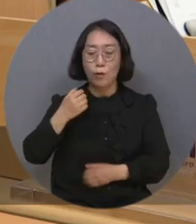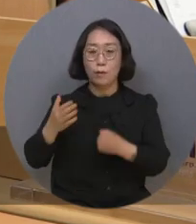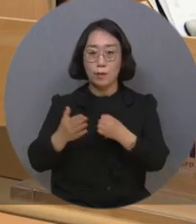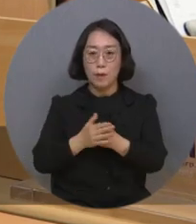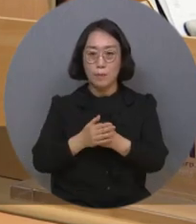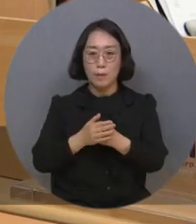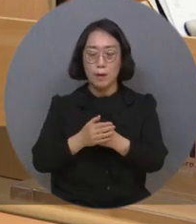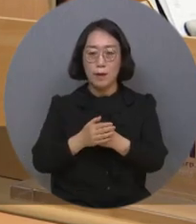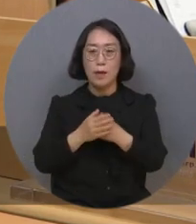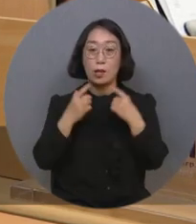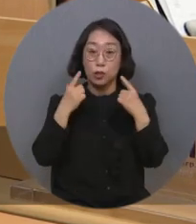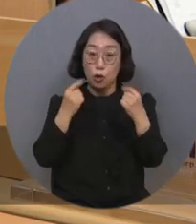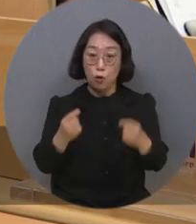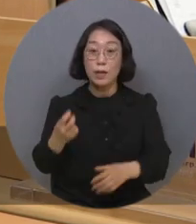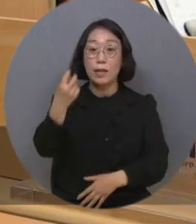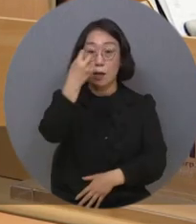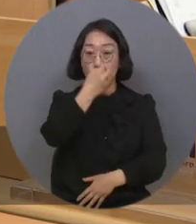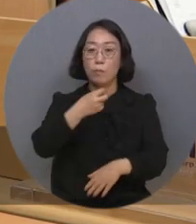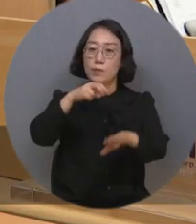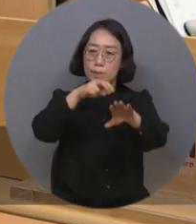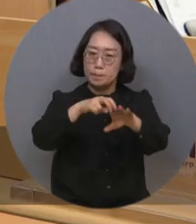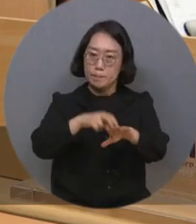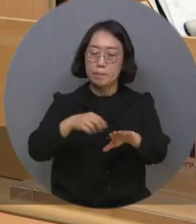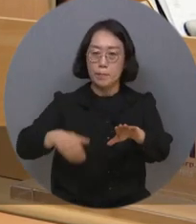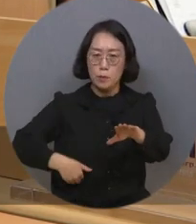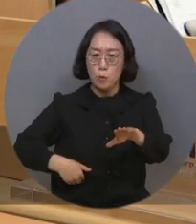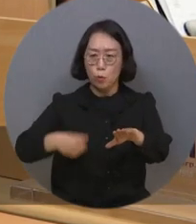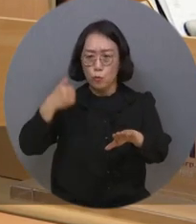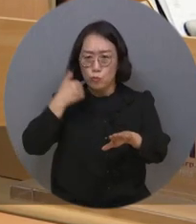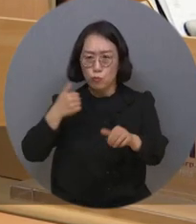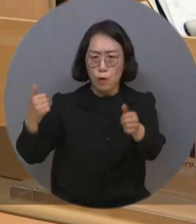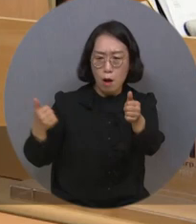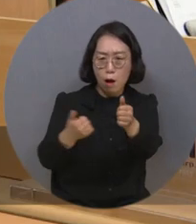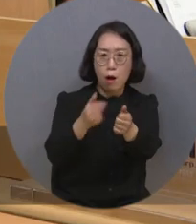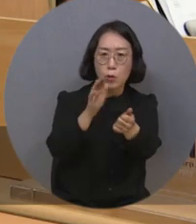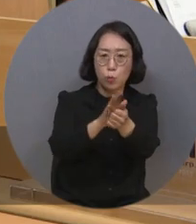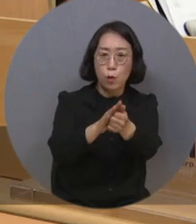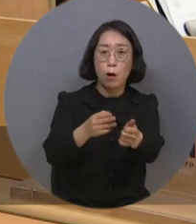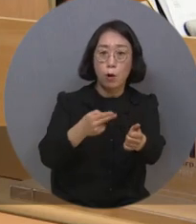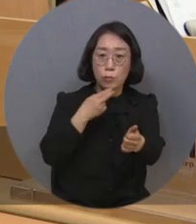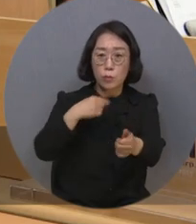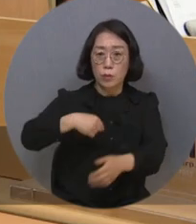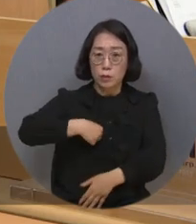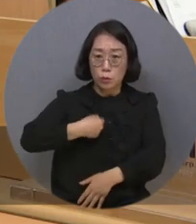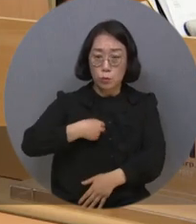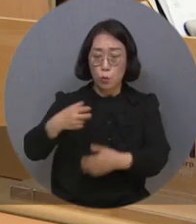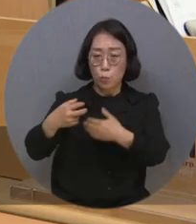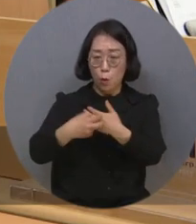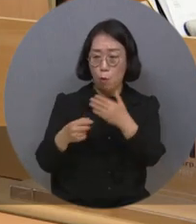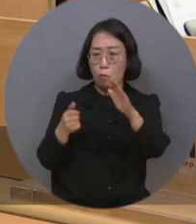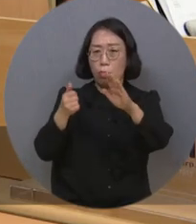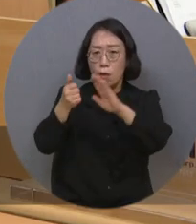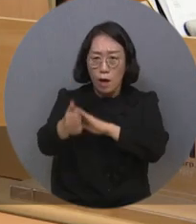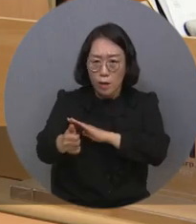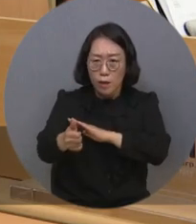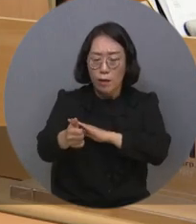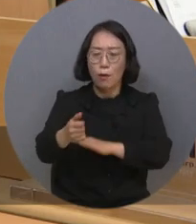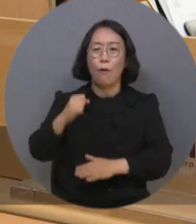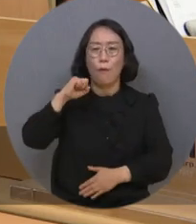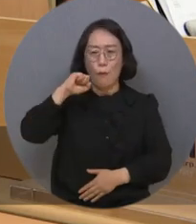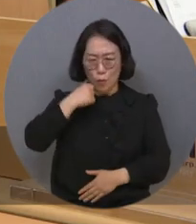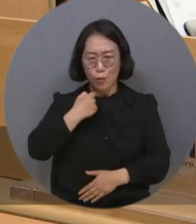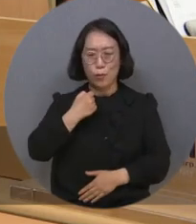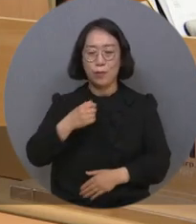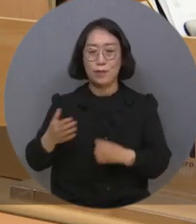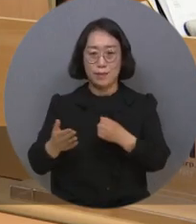정기검진이 더 필요한데 누군가가 도와주지 않거나 그러면 스스로 병원에 찾아가기가 어렵기 때문에 이런